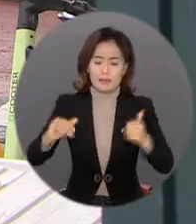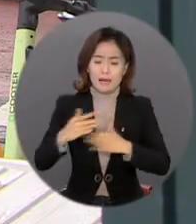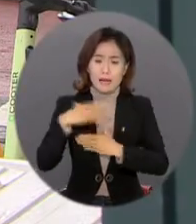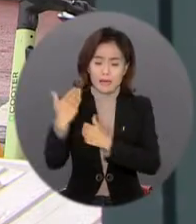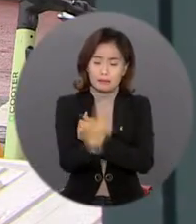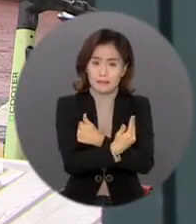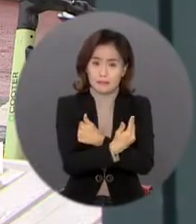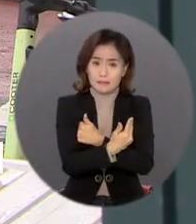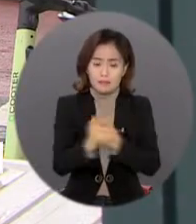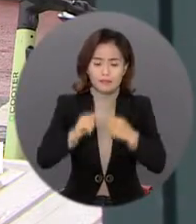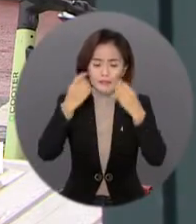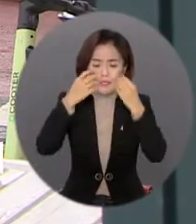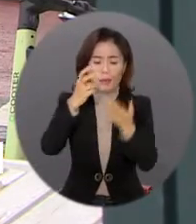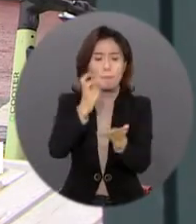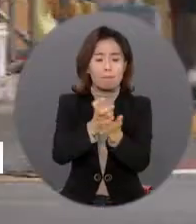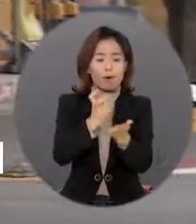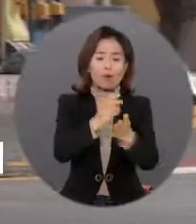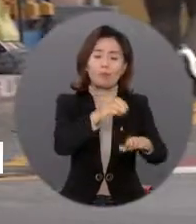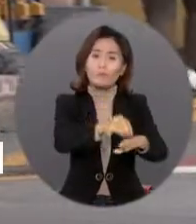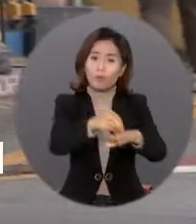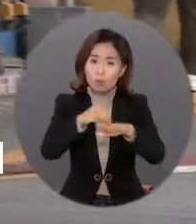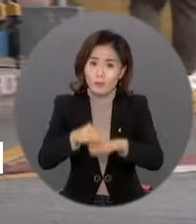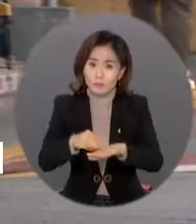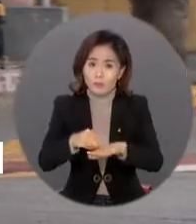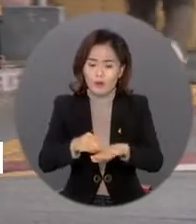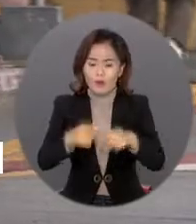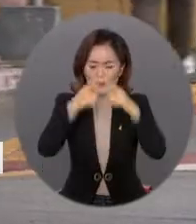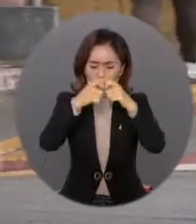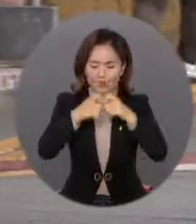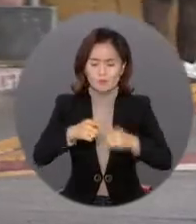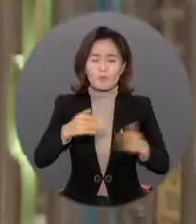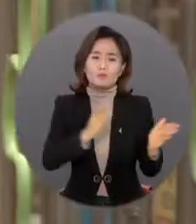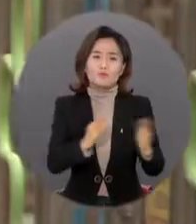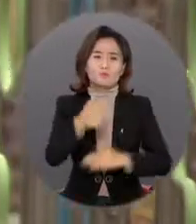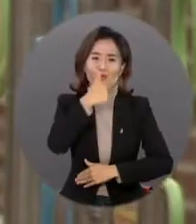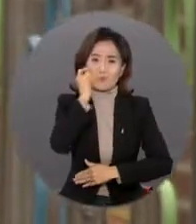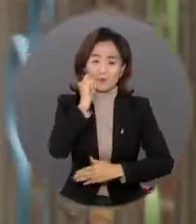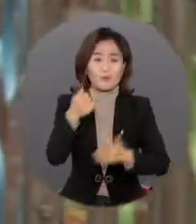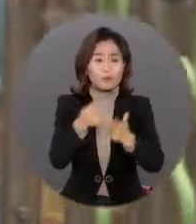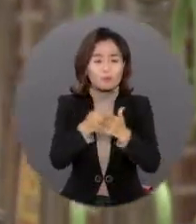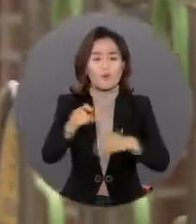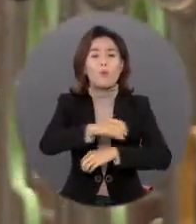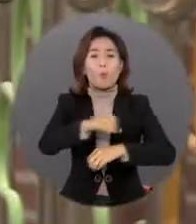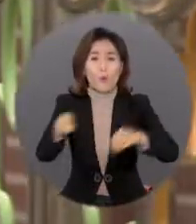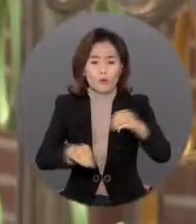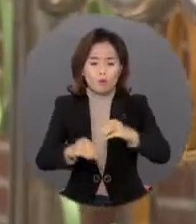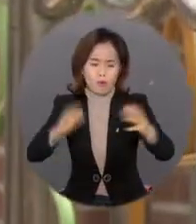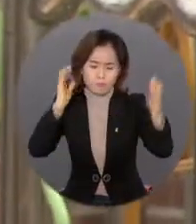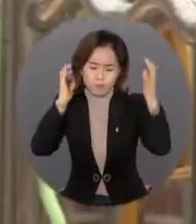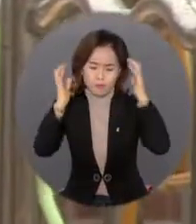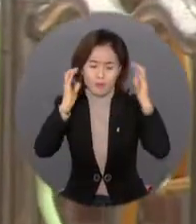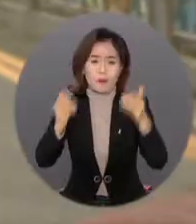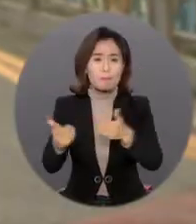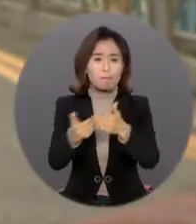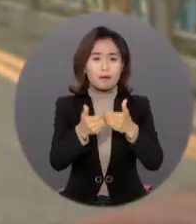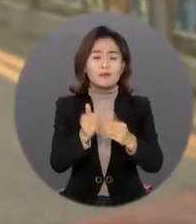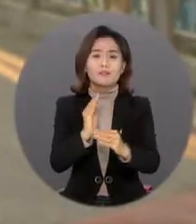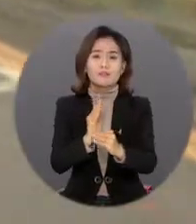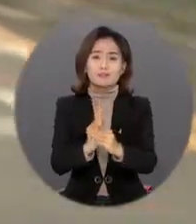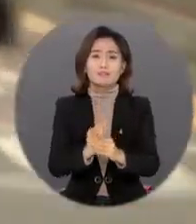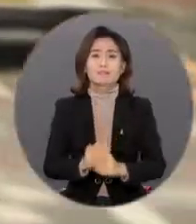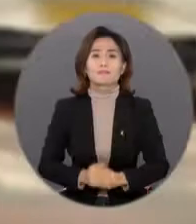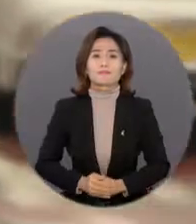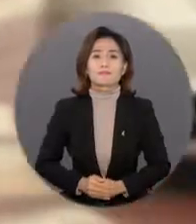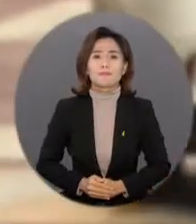안전을 지킨다며 새로운 제도를 도입하고도 촘촘한 준비가 안 되다 보니 오히려 현장의 혼선만 키우고 있습니다.